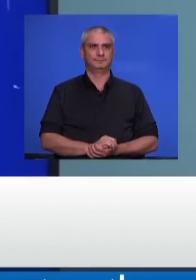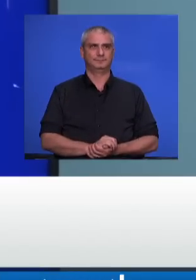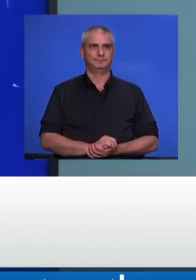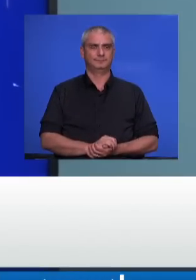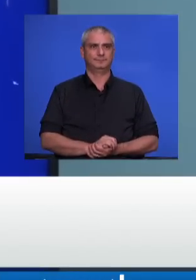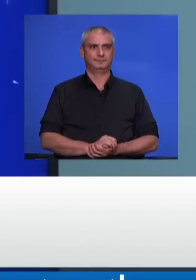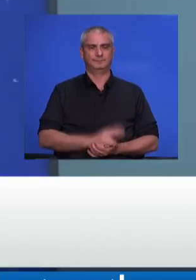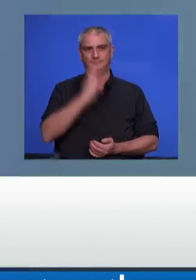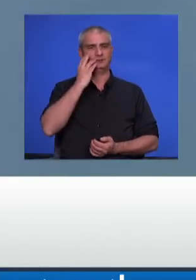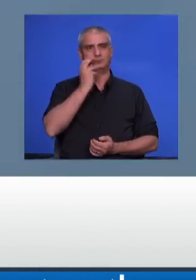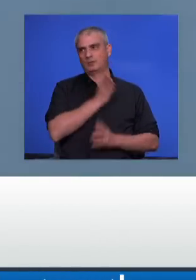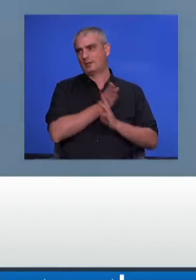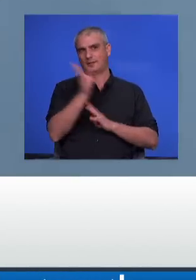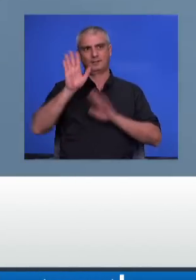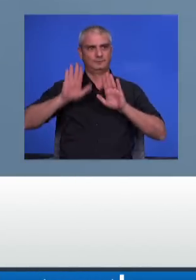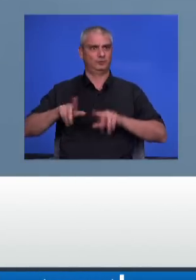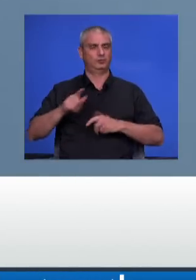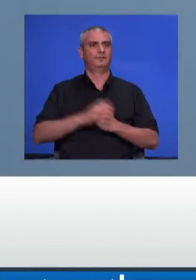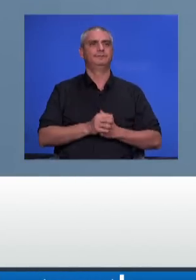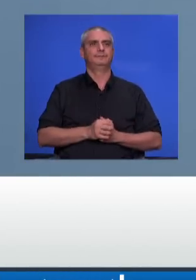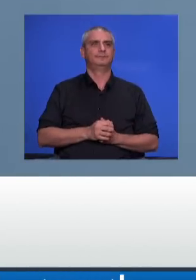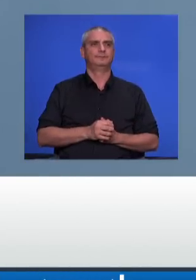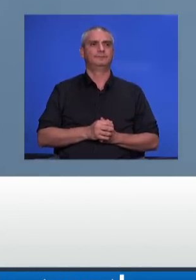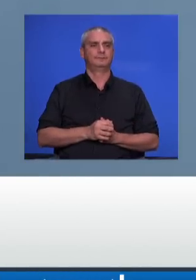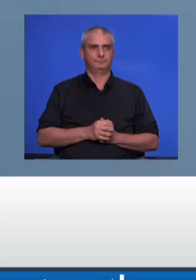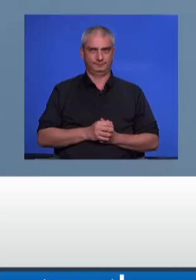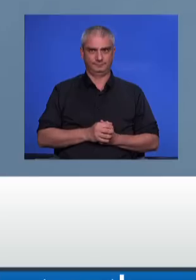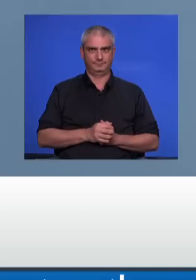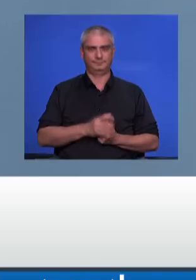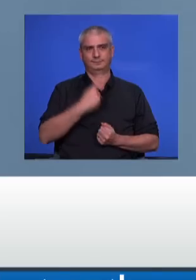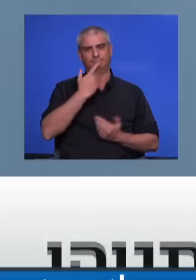ראינו את סמוטריץ' שר האוצר מתיישב. הנה נתניהו. ראש הממשלה, בבקשה.